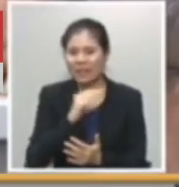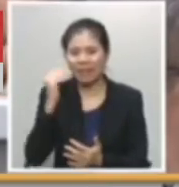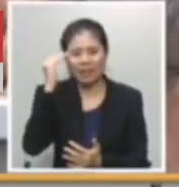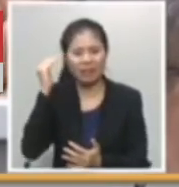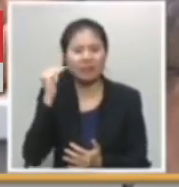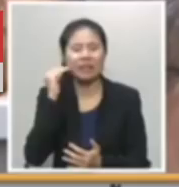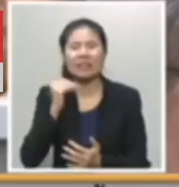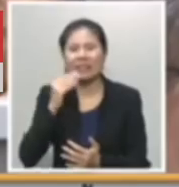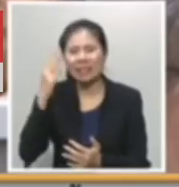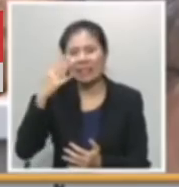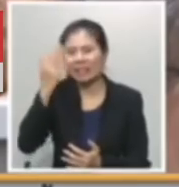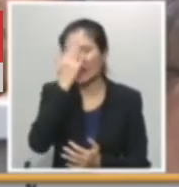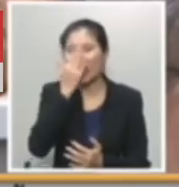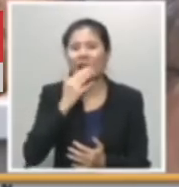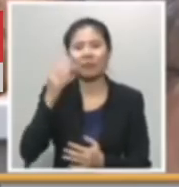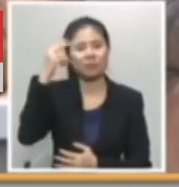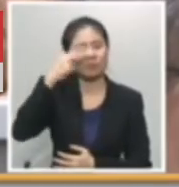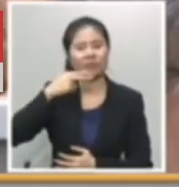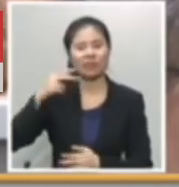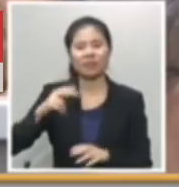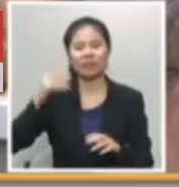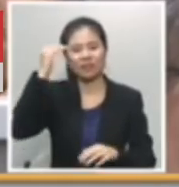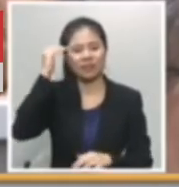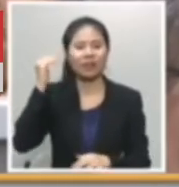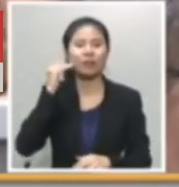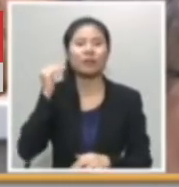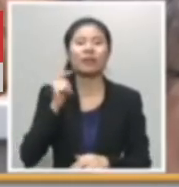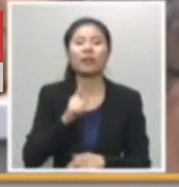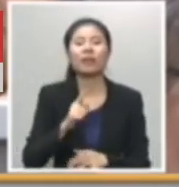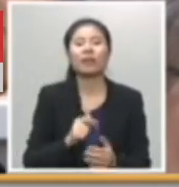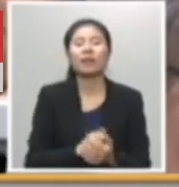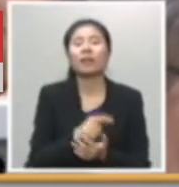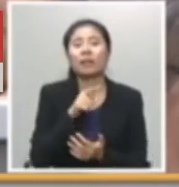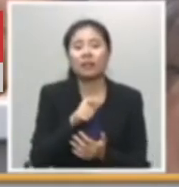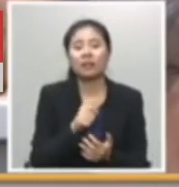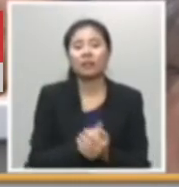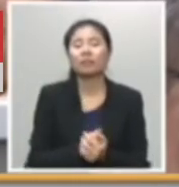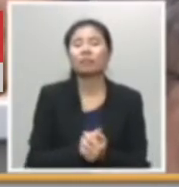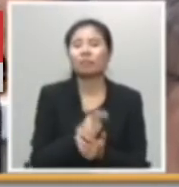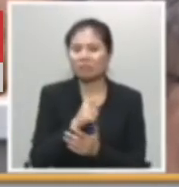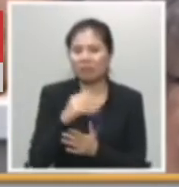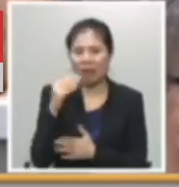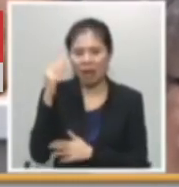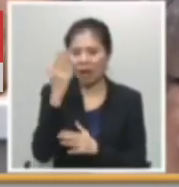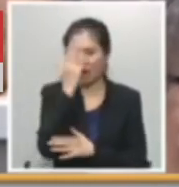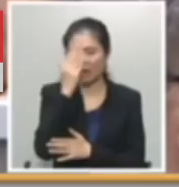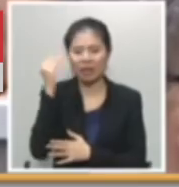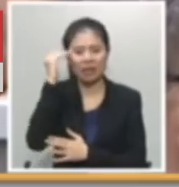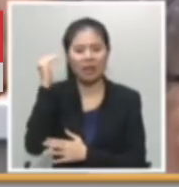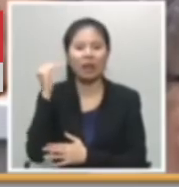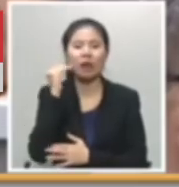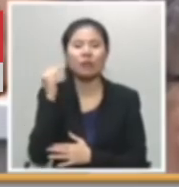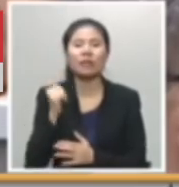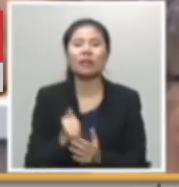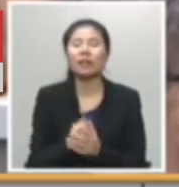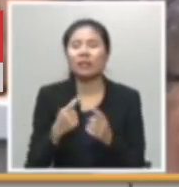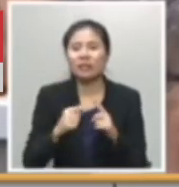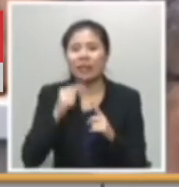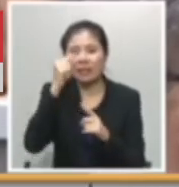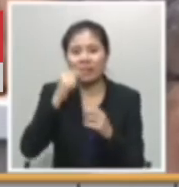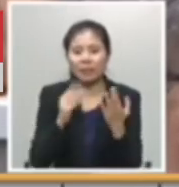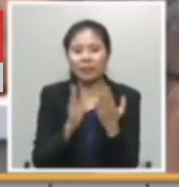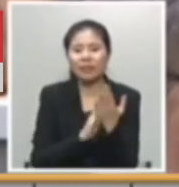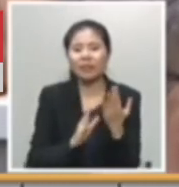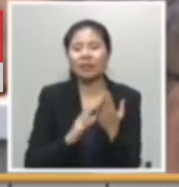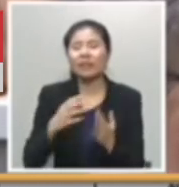กาหลีเฮ้ยมึงไปทำเกาหลีมาโทษไม่ใช่เฮ้ยมึงเฮ้ยคุณไปทำเกาหลีมาหน้าเกาหลีเลยแต่ประเทศไทยคุณจะเอาหน้